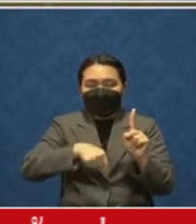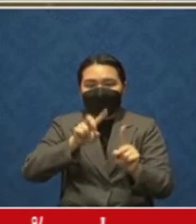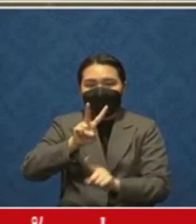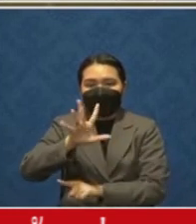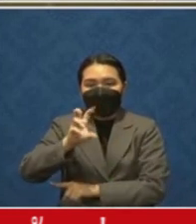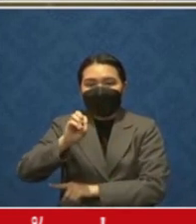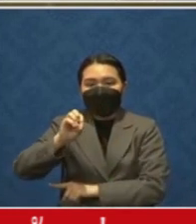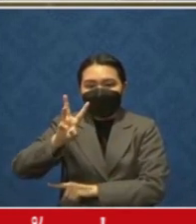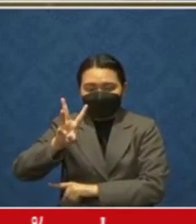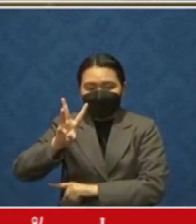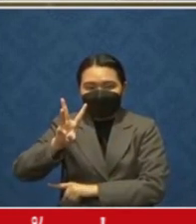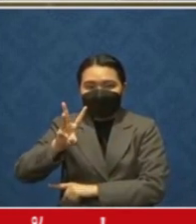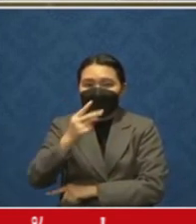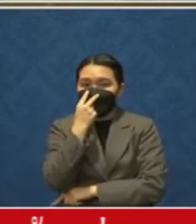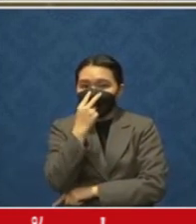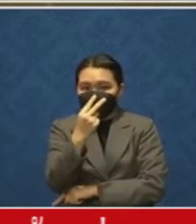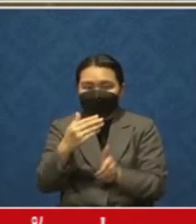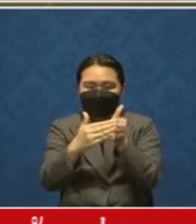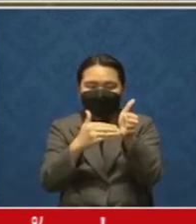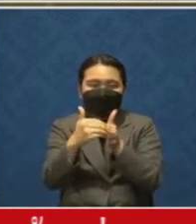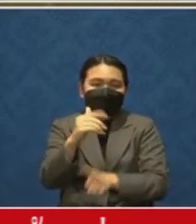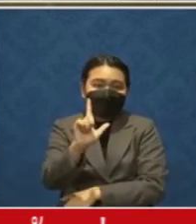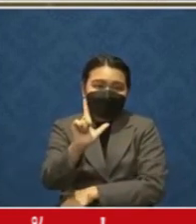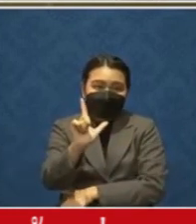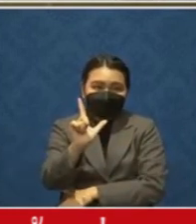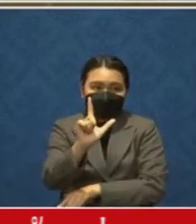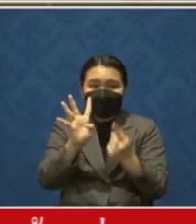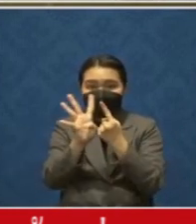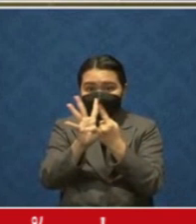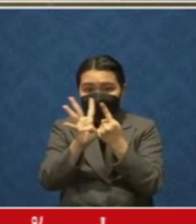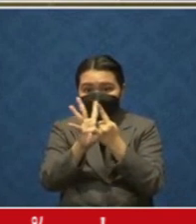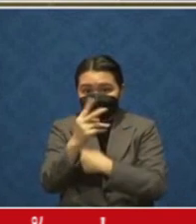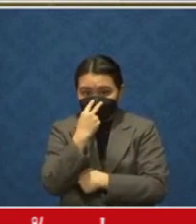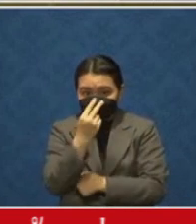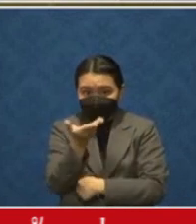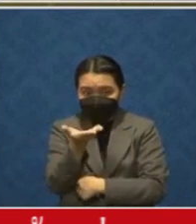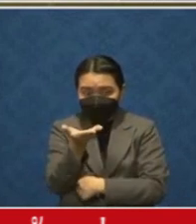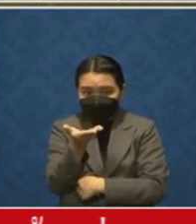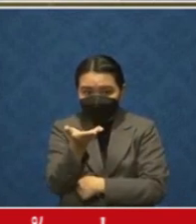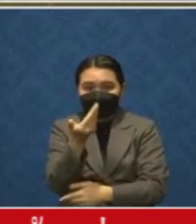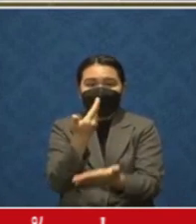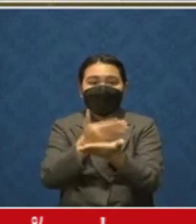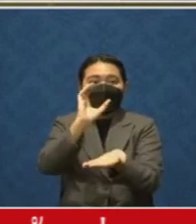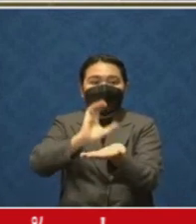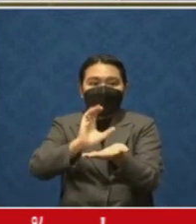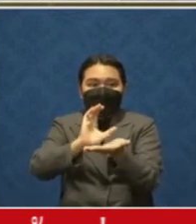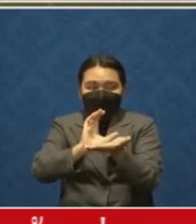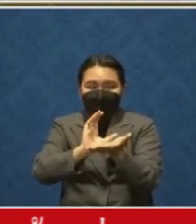าณ2566ข้อที่4ครับท่านประธานครับสีเหลืองๆนะครับท่านประธานจะเห็นเลยครับว่างบนี้